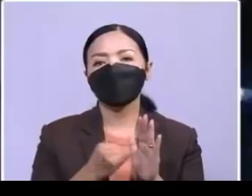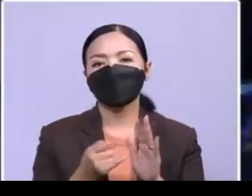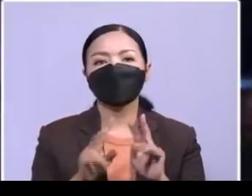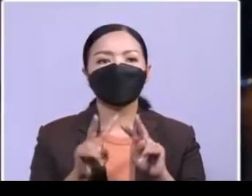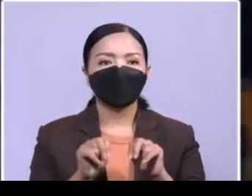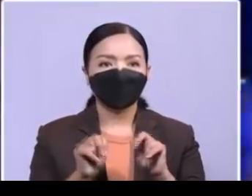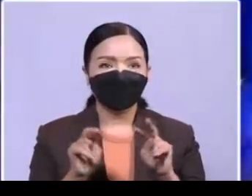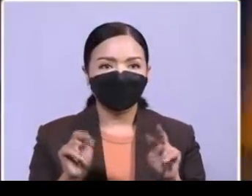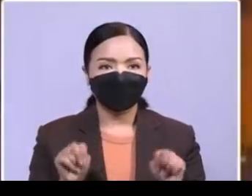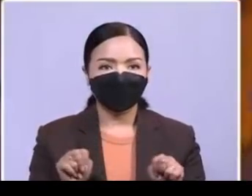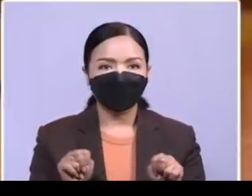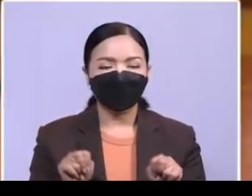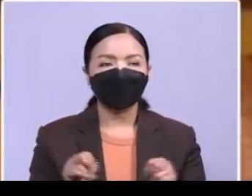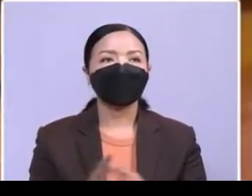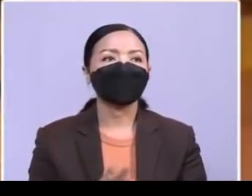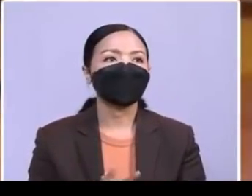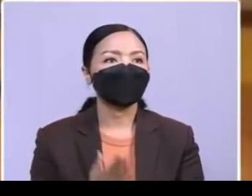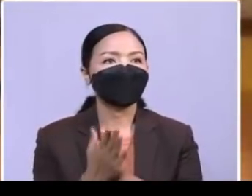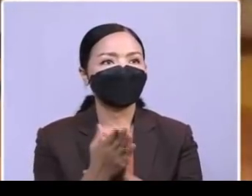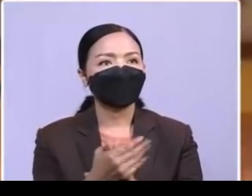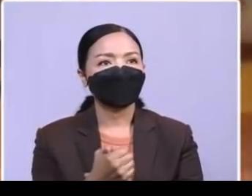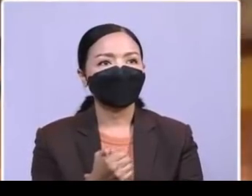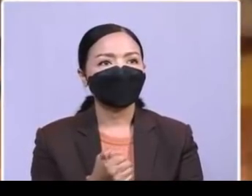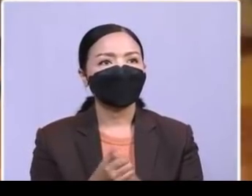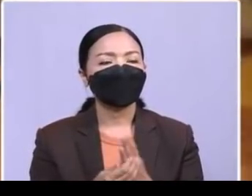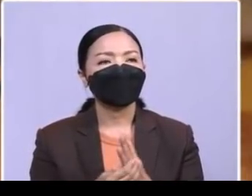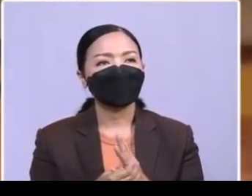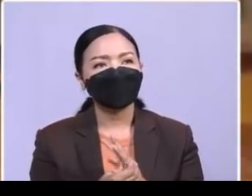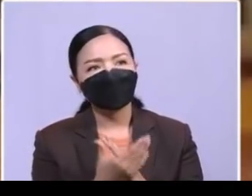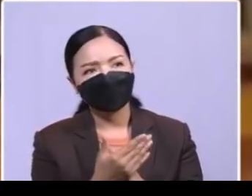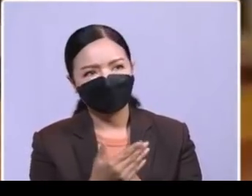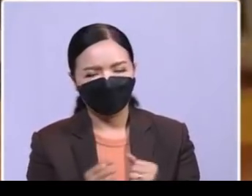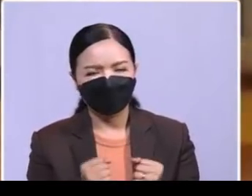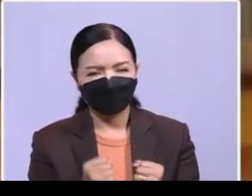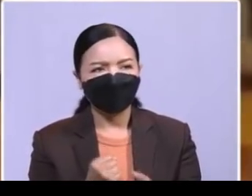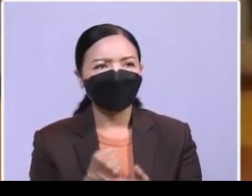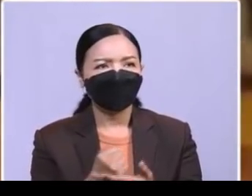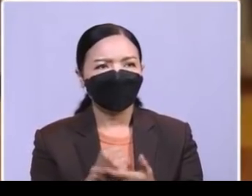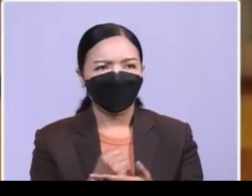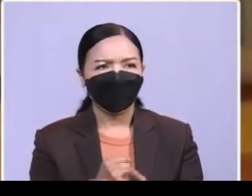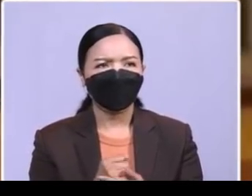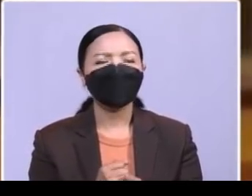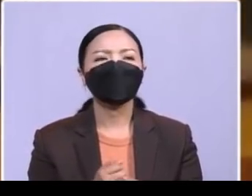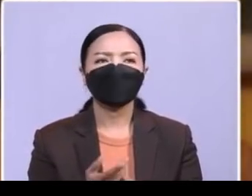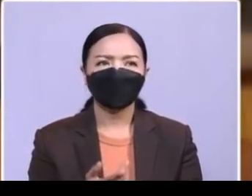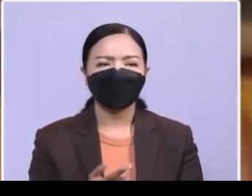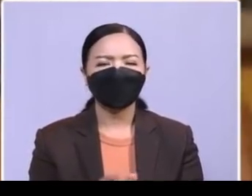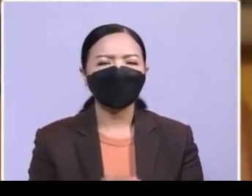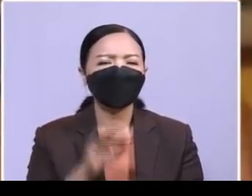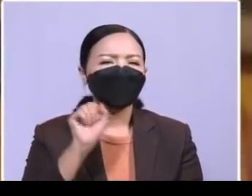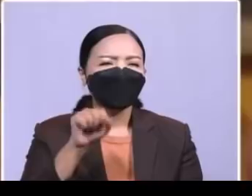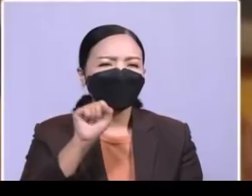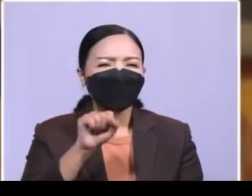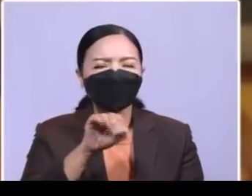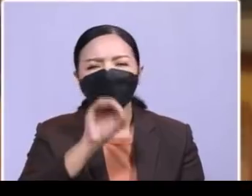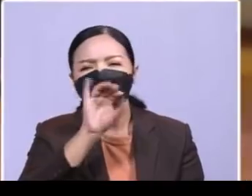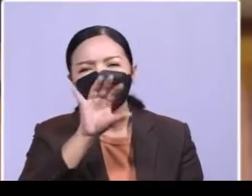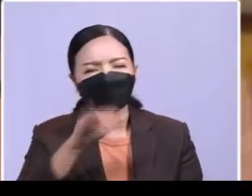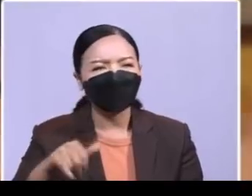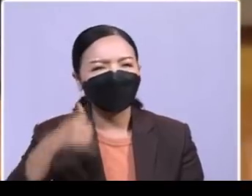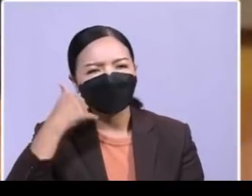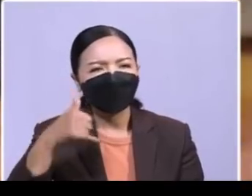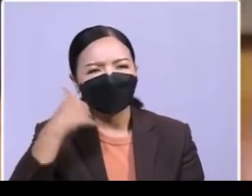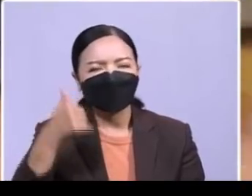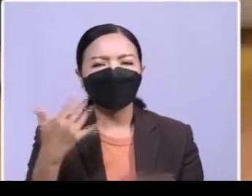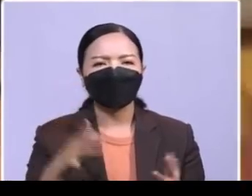นะฮะนี่เป็นจังหวัดที่เจ้าหน้าที่กู้ภัยเนี่ยพยายามกันสุดชีวิตเลยฮะเรียกก็แล้วโทรศั